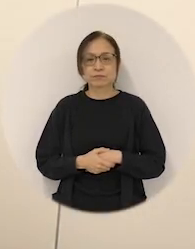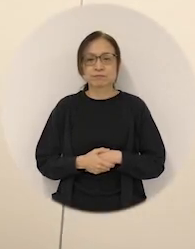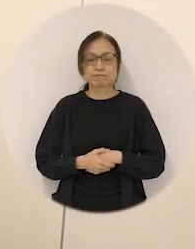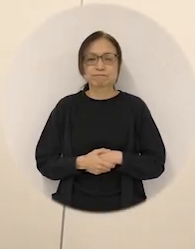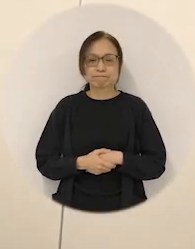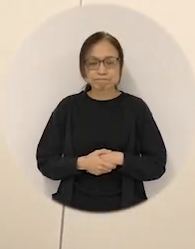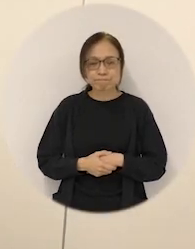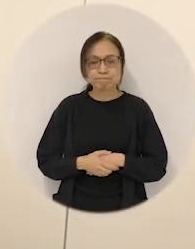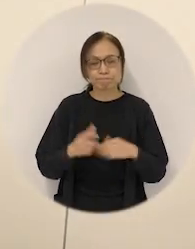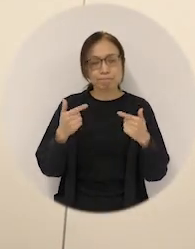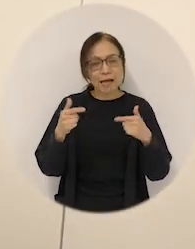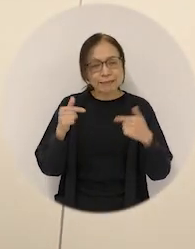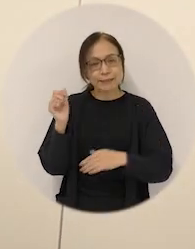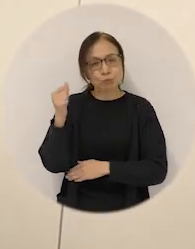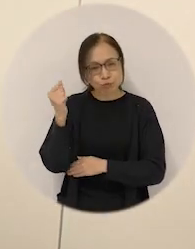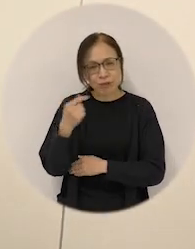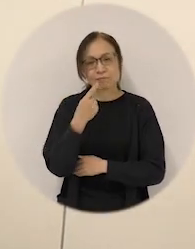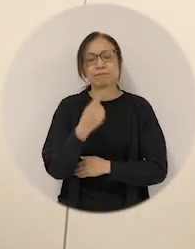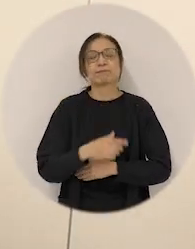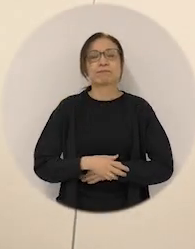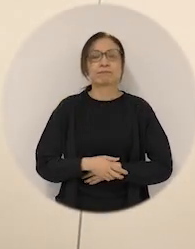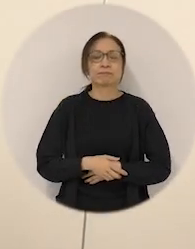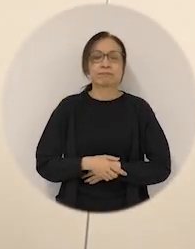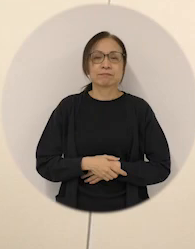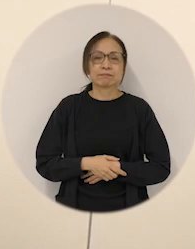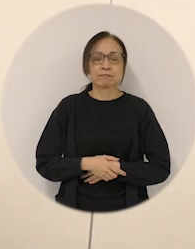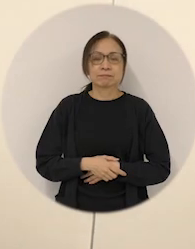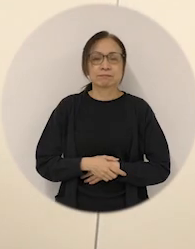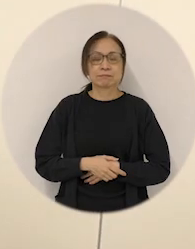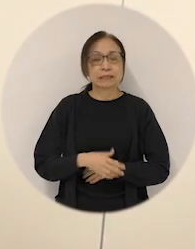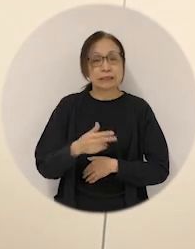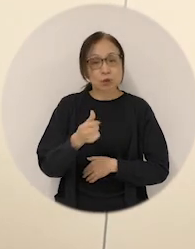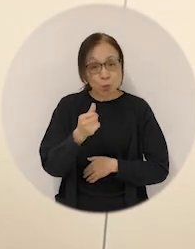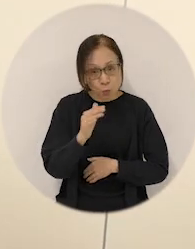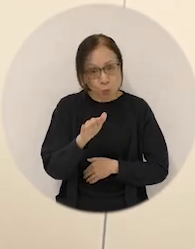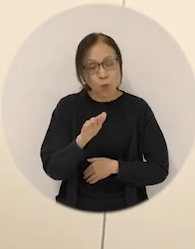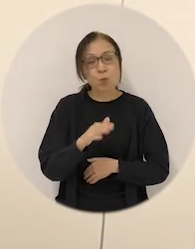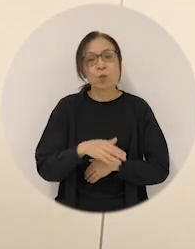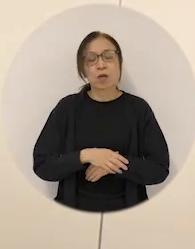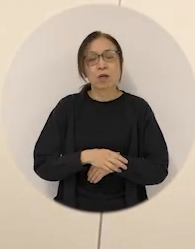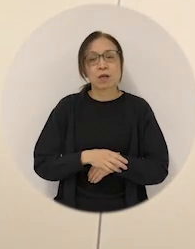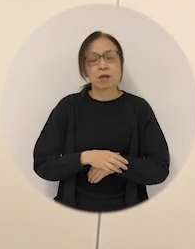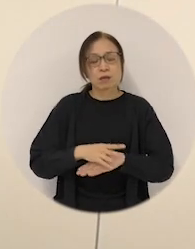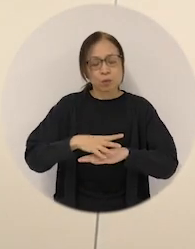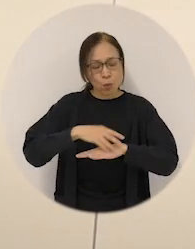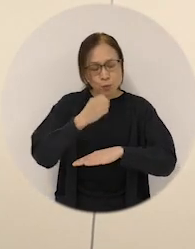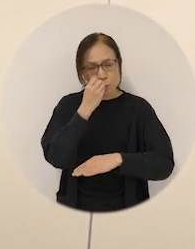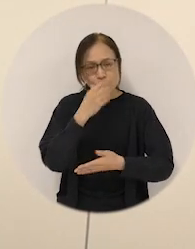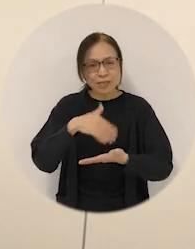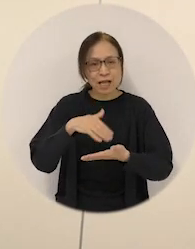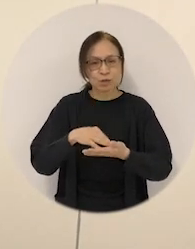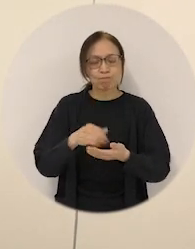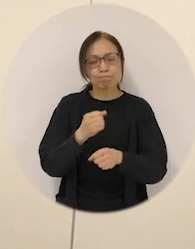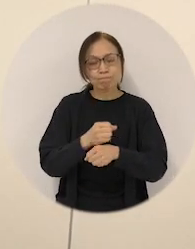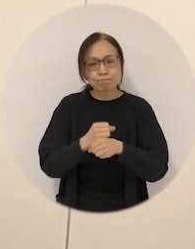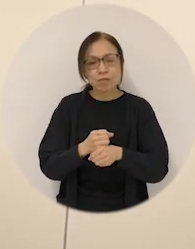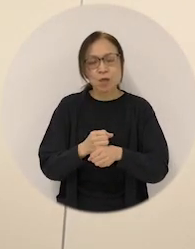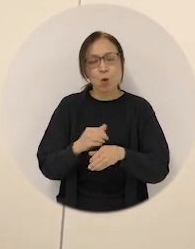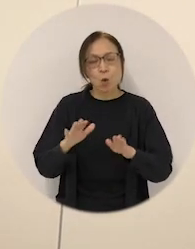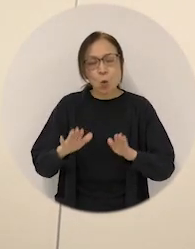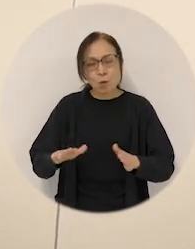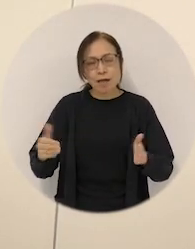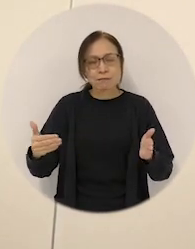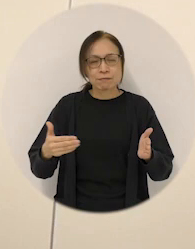すいません、毎日新聞です。市長当初予算編成、これが最後だと思うんですけども、今